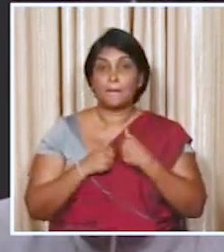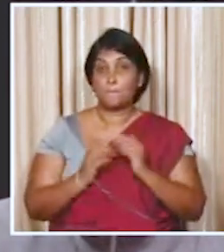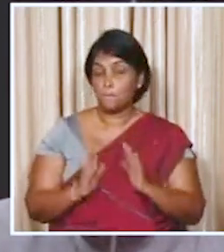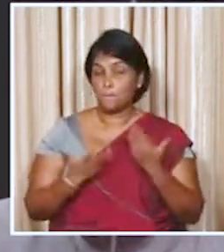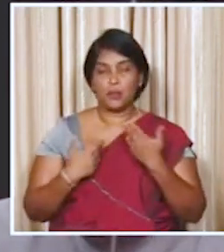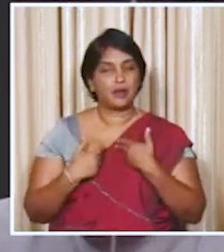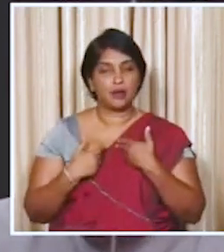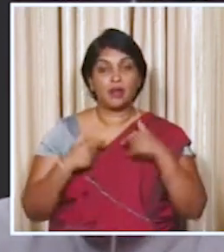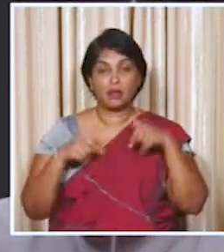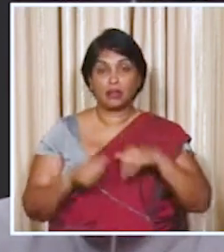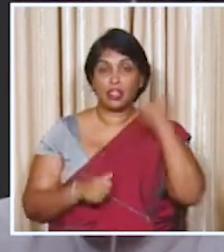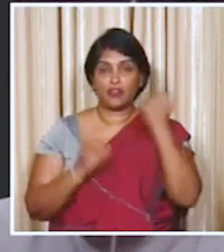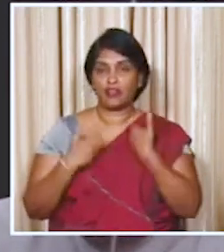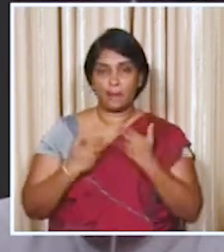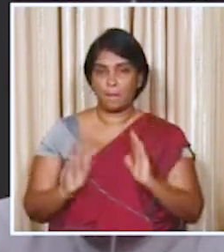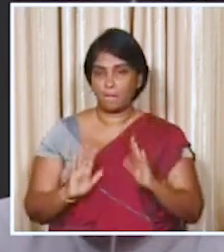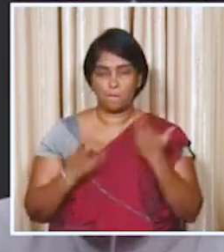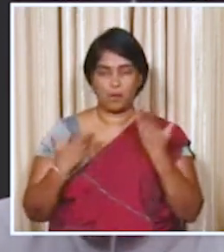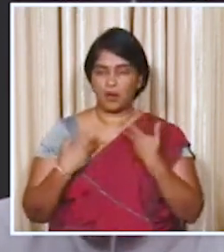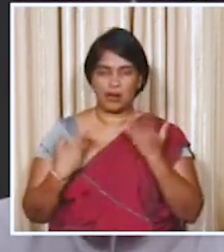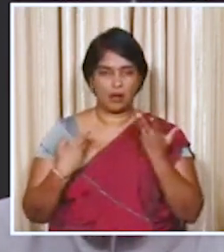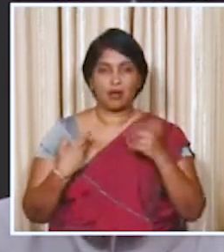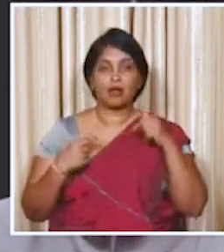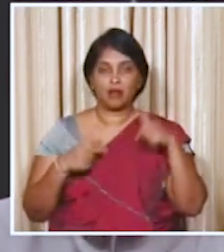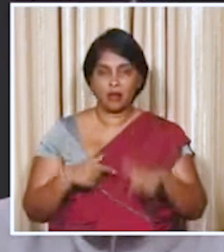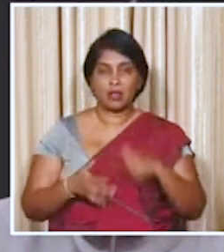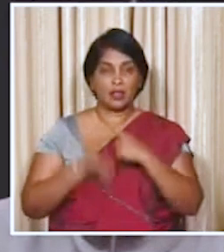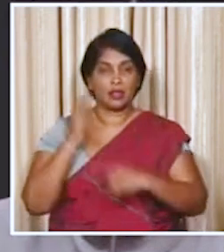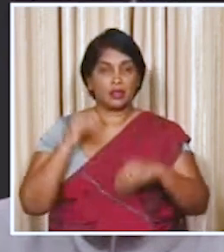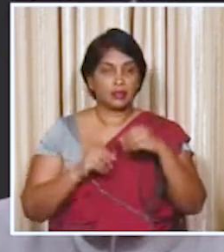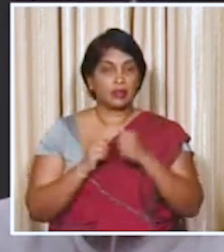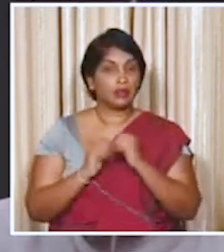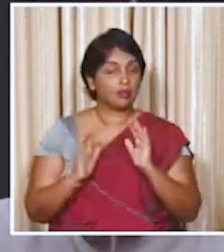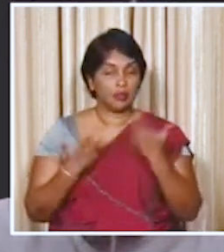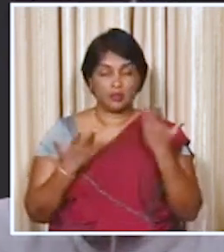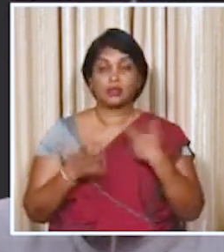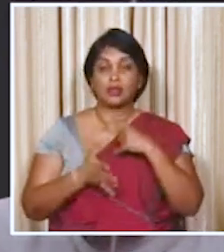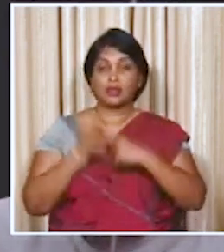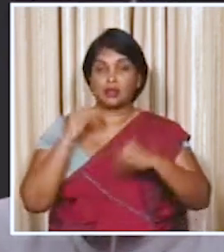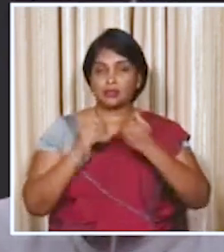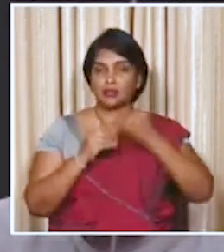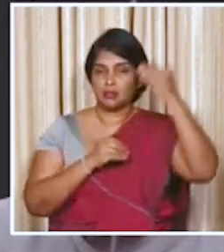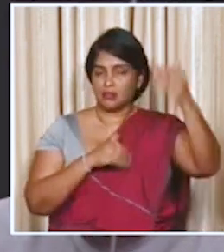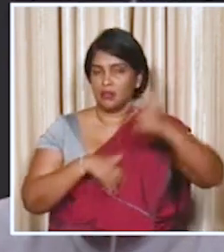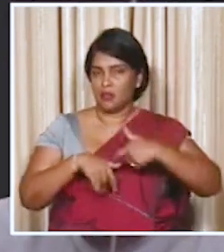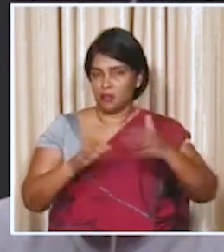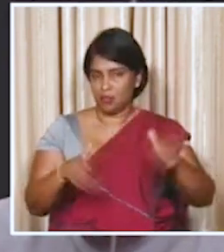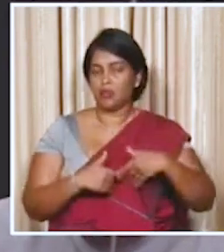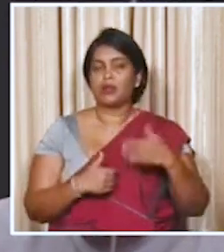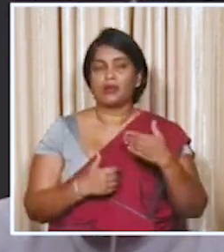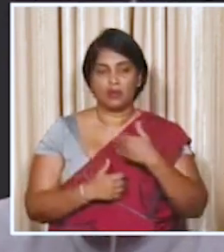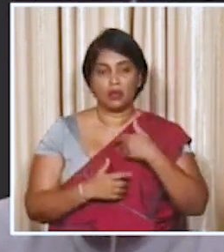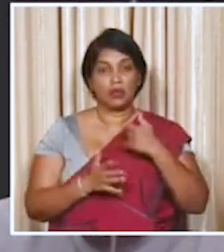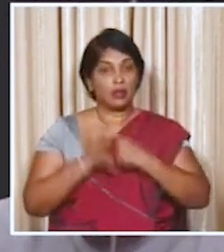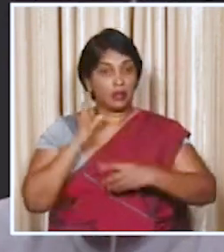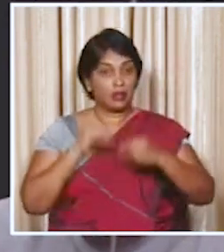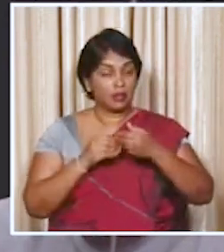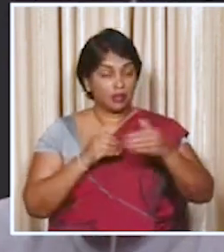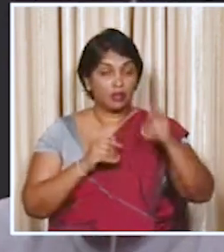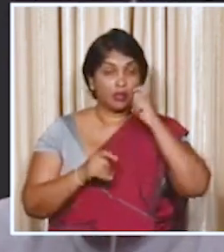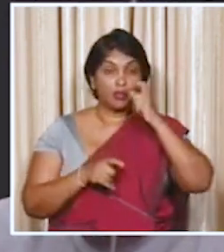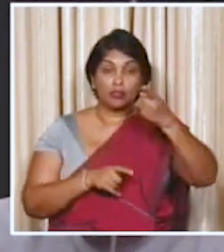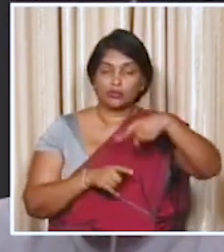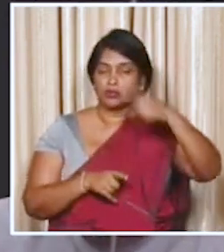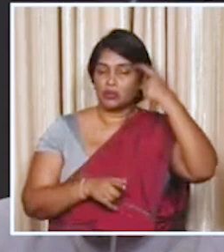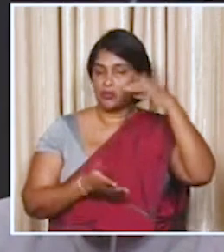නැහැ. අපි තාම රැස්වීම තියන්න පටන් ගත්තේ නැහැ. අපි තාම දේශපාලනේ පටන් ගත්තේ නැහැ. මැතිවරණයට තව අපිට කල් තියෙනවා. ඒ නිසා මැතිවරණයකදී මිනිස්සු තීන්දුව